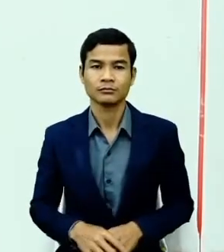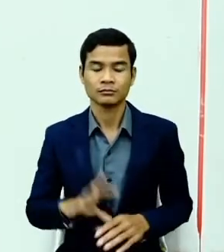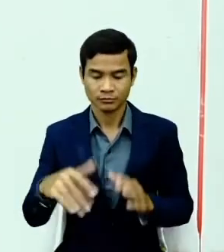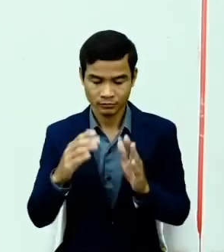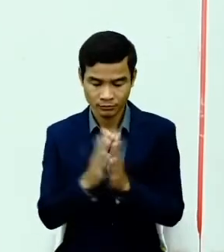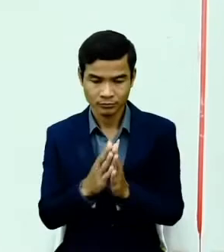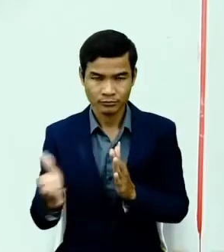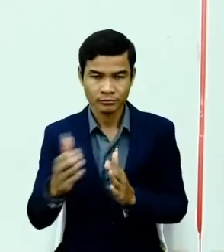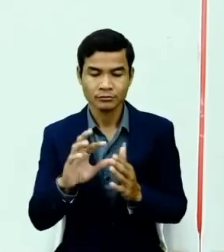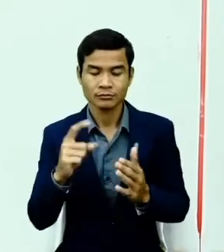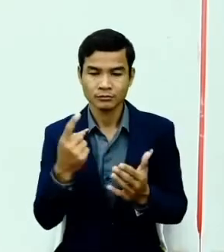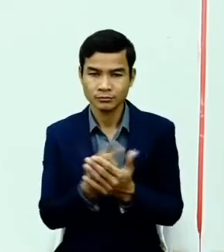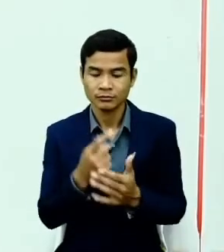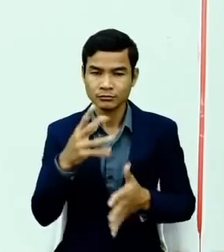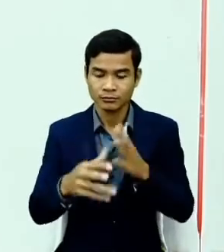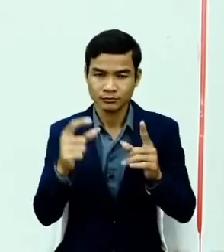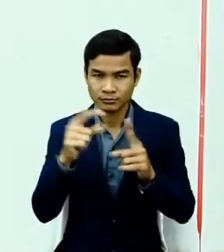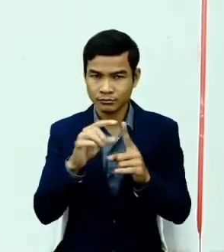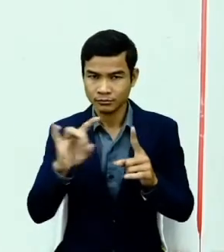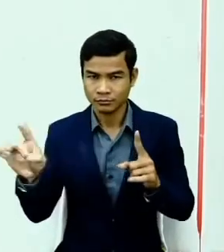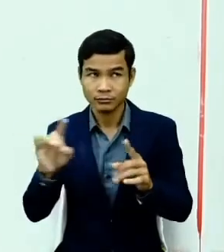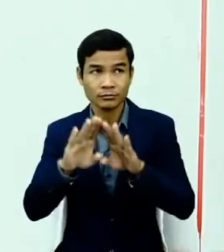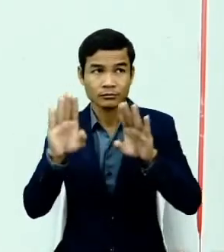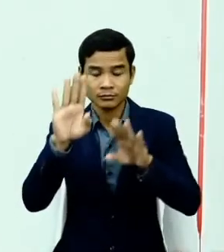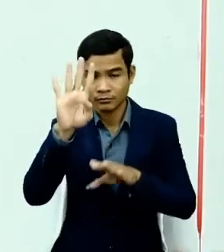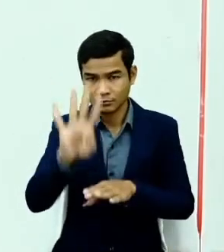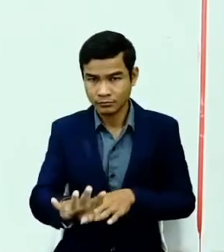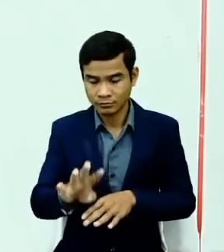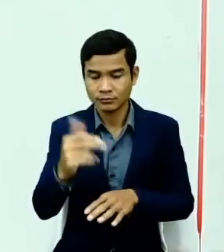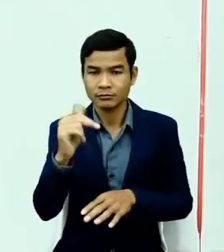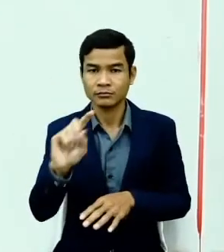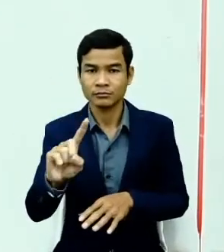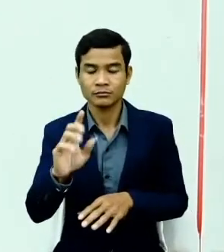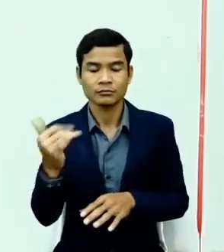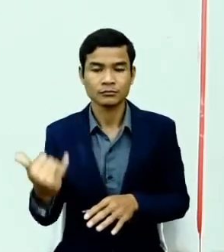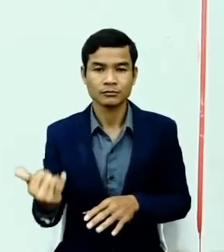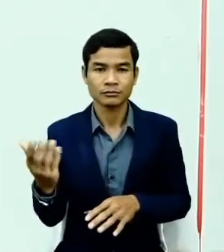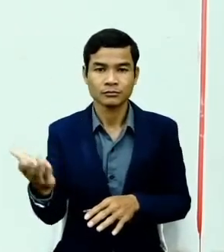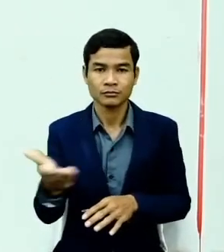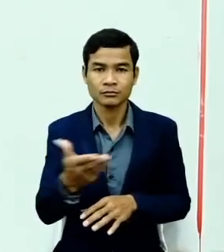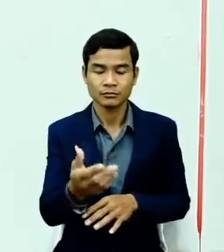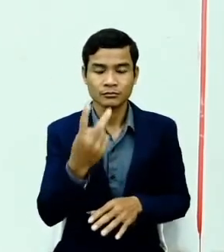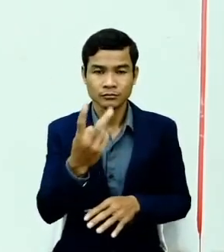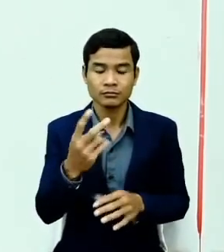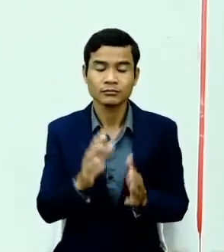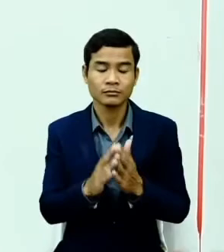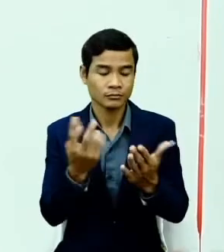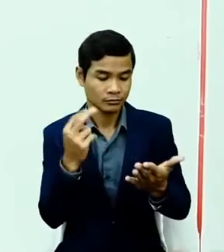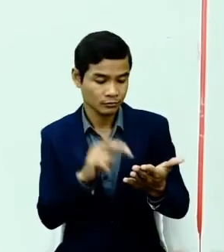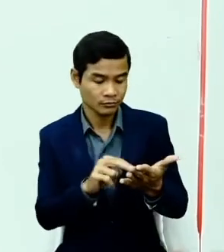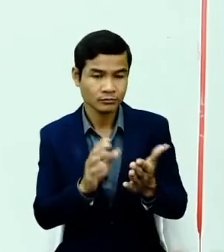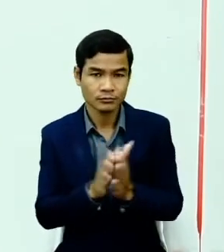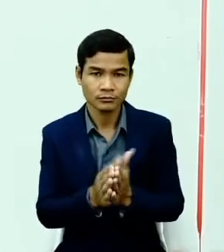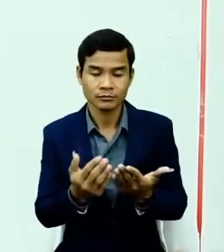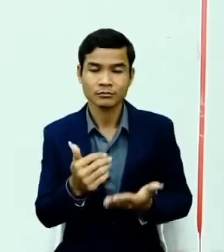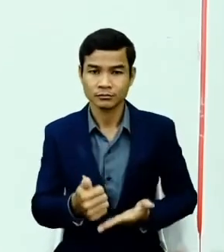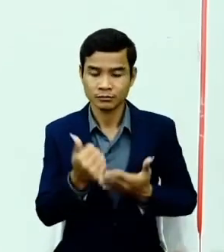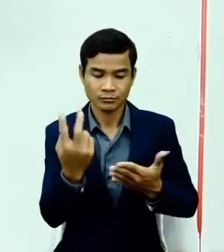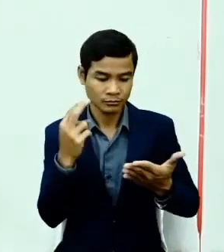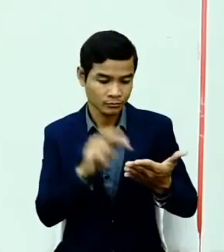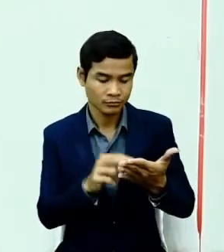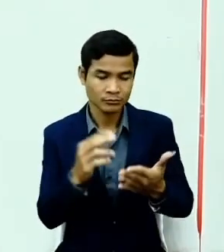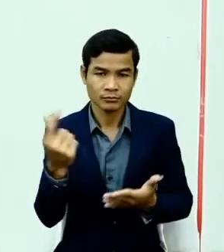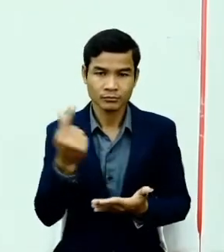កងកងកងដែលបានចូលរួមអានព្យាង្គនៅក្នុងតារាងទី1ឥឡូវកងកងក្រឡេកមើលនៅក្នុងសិភៅរបស់កូនសិភៅជំនួយដដែល